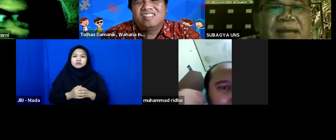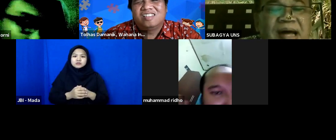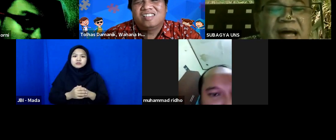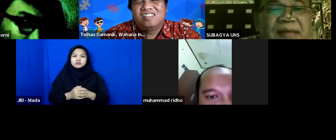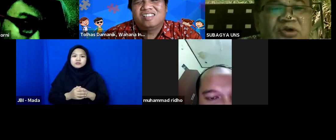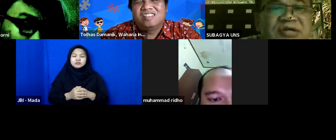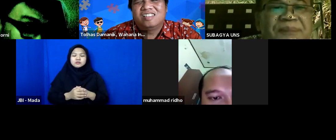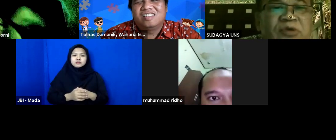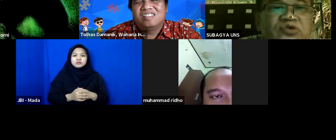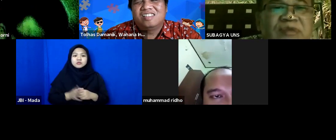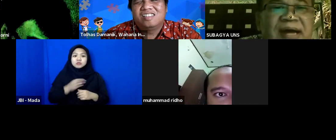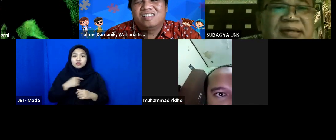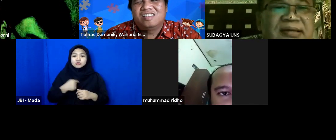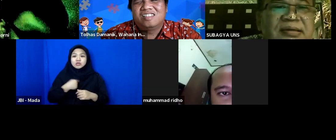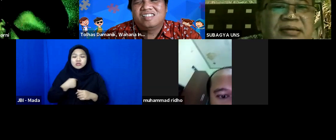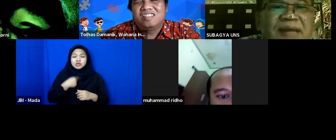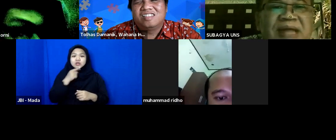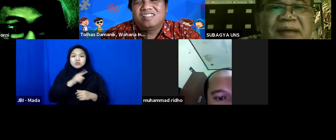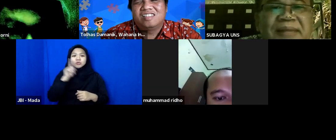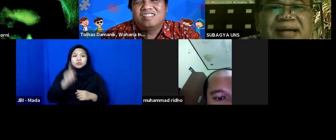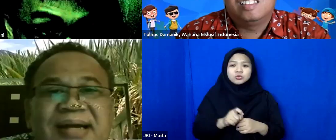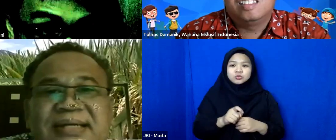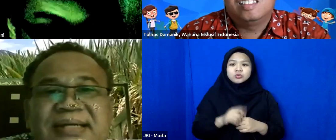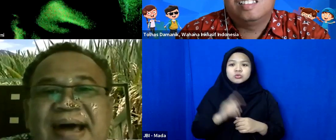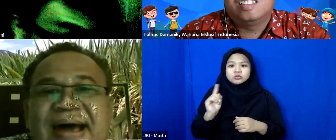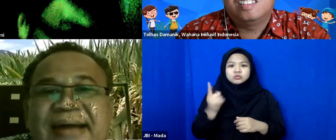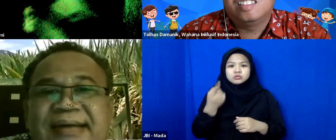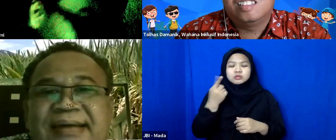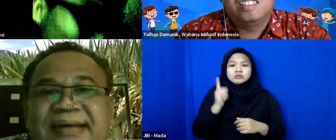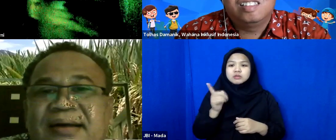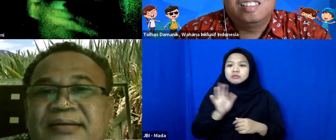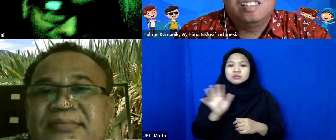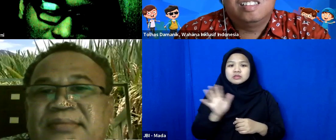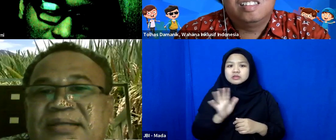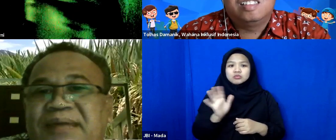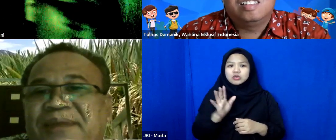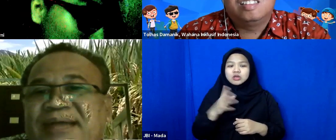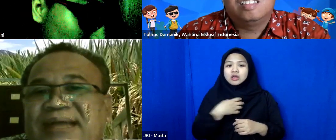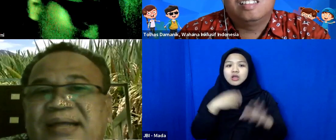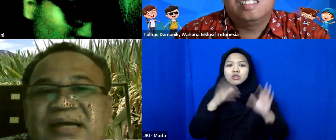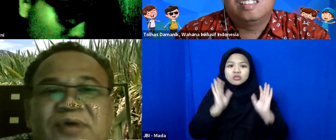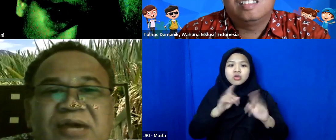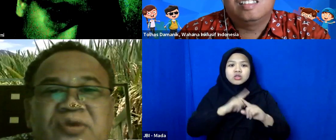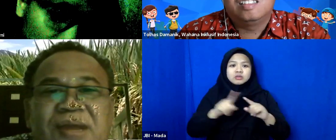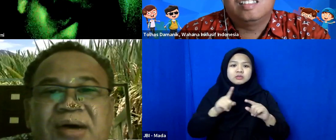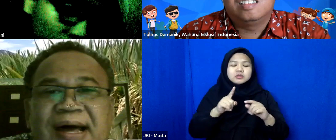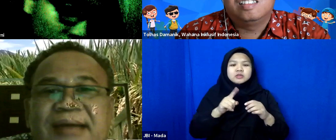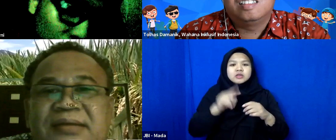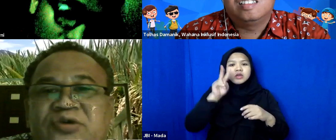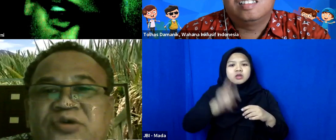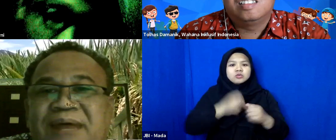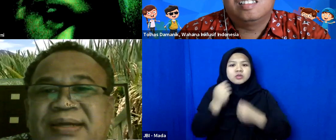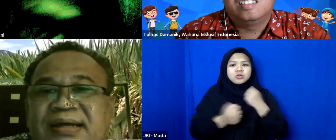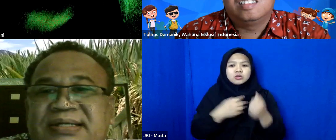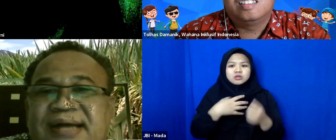Maka menurut saya perlu juga ini yang pertama menekankan tidak hanya haha tetapi penasaran yang bukan untuk melawan